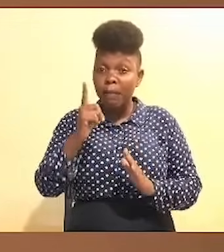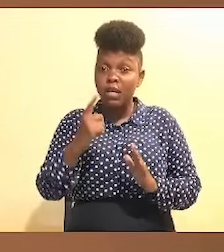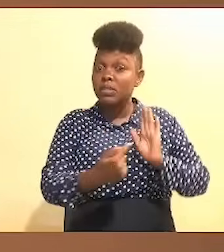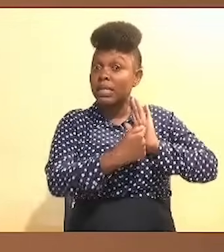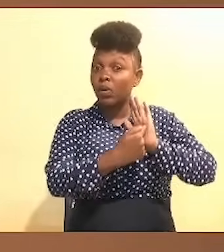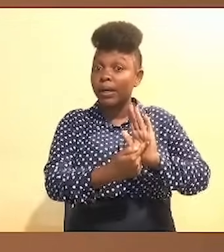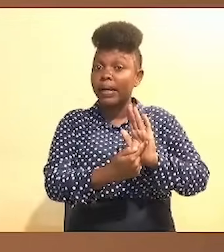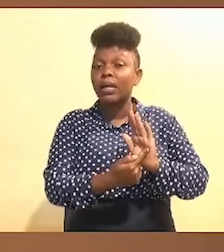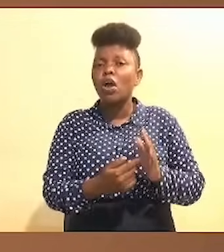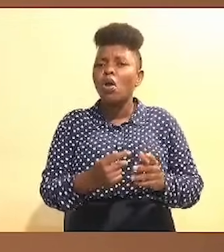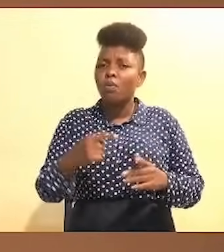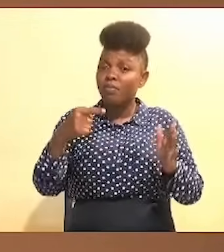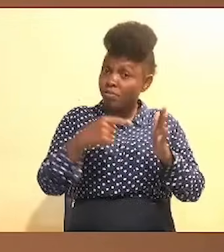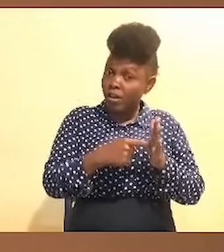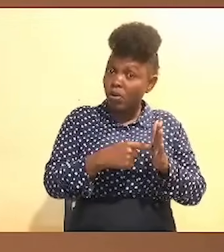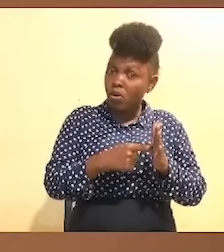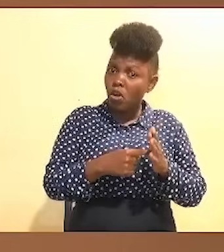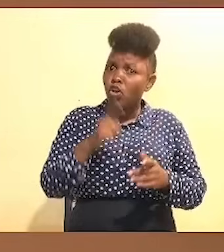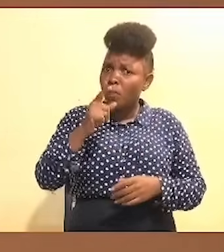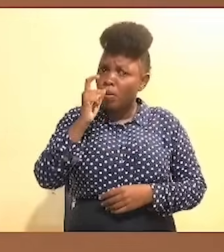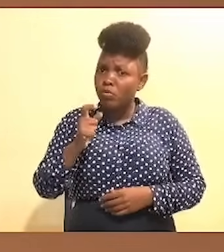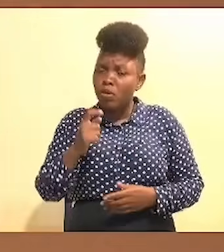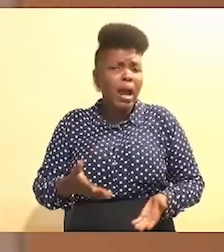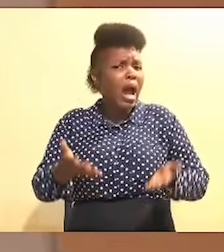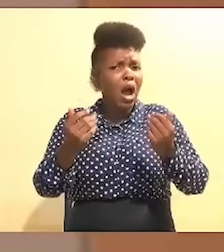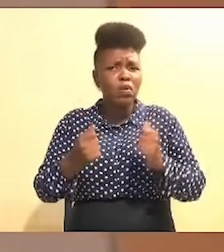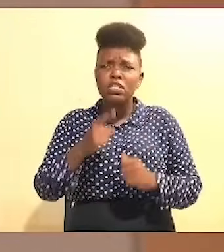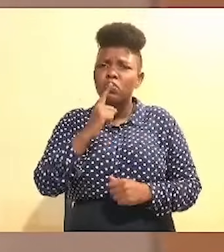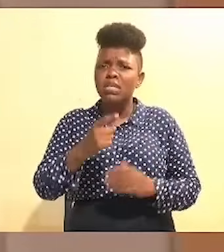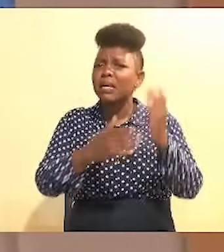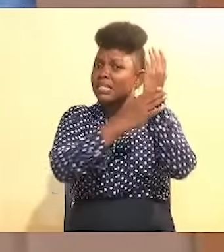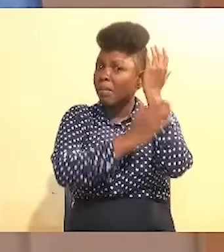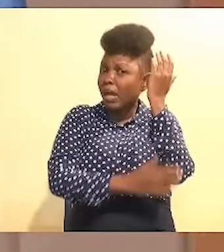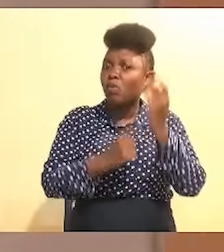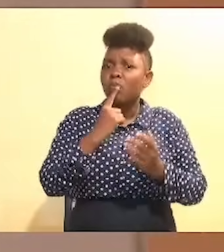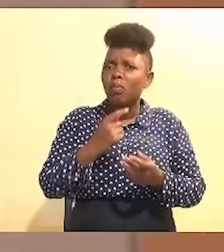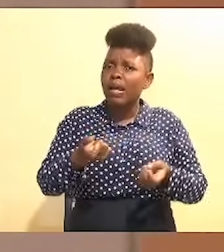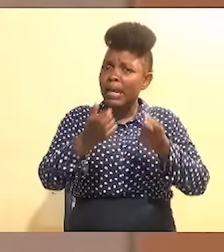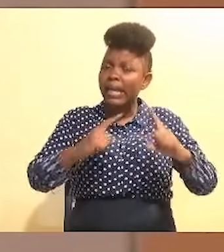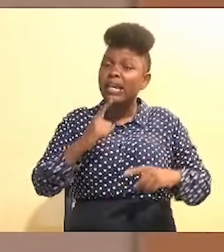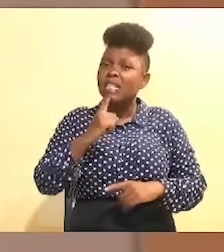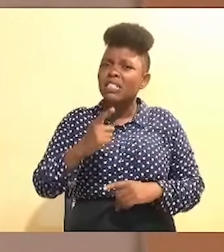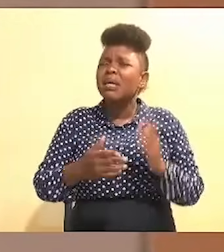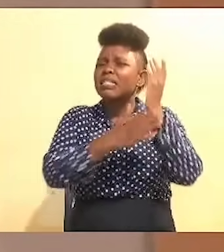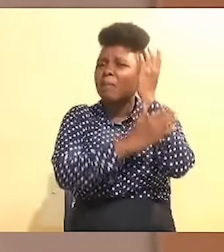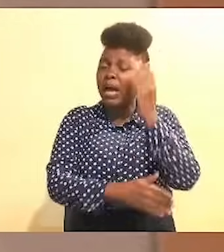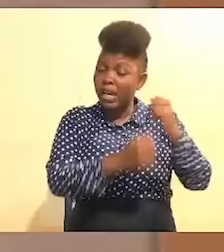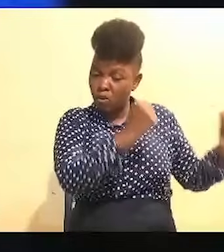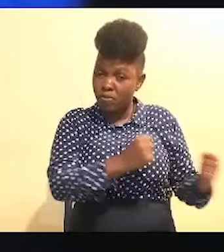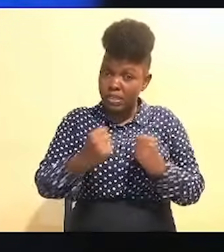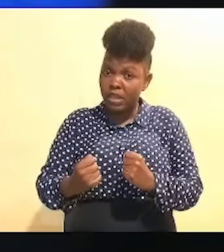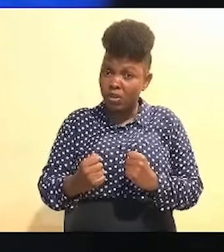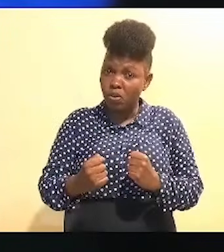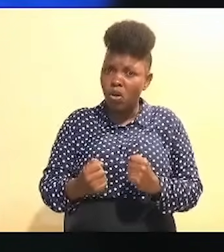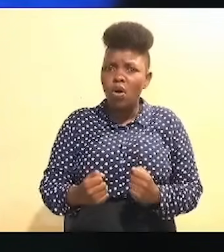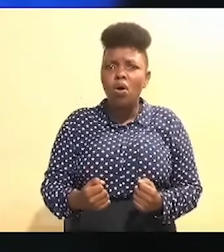zinaonekana. Kwa mfano, kuna mtu ambaye hawezi kusema samahani kwa mdomo, lakini anasema samahani kwa vitendo. Tutaona habari zake hapo baadaye.